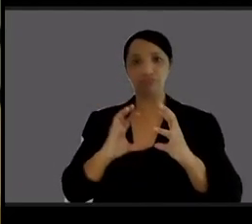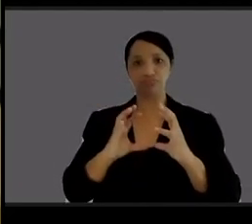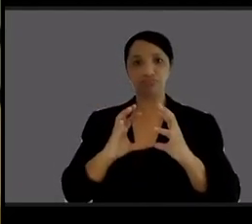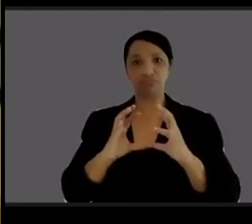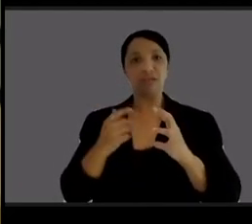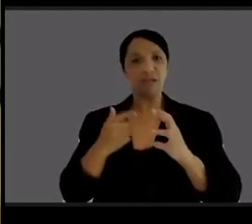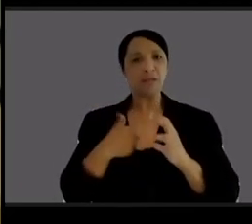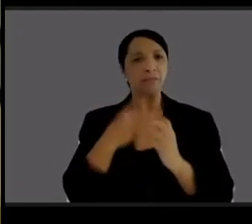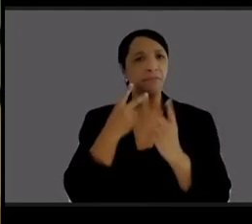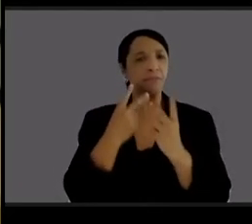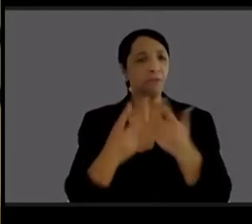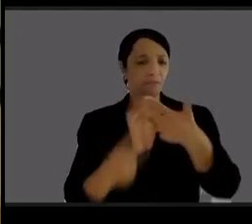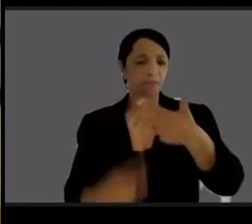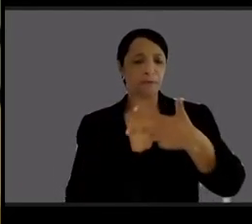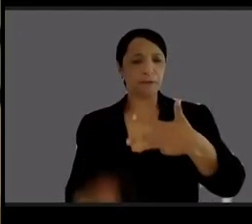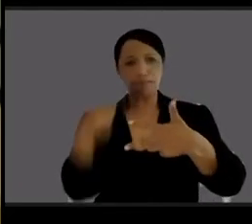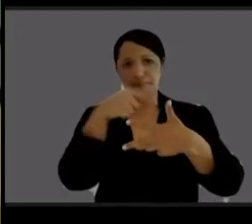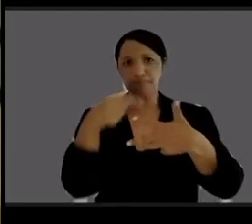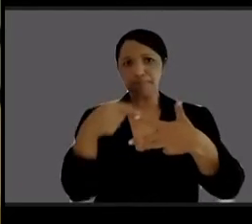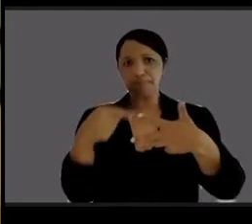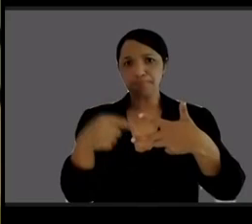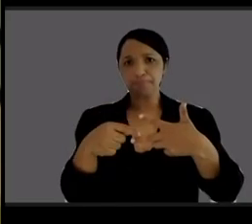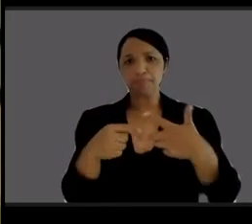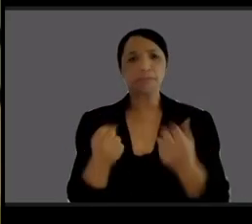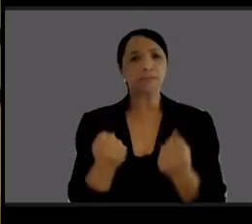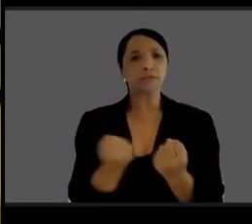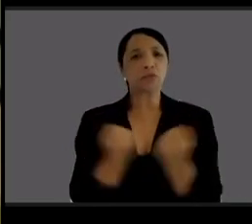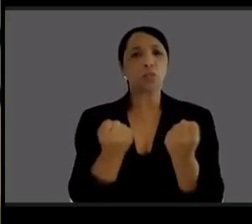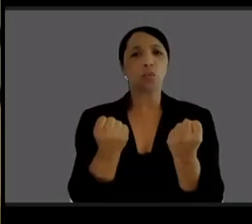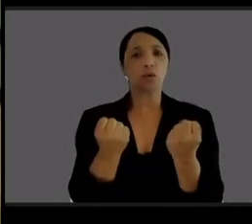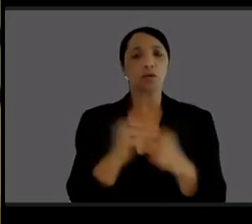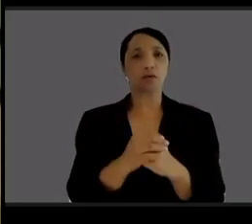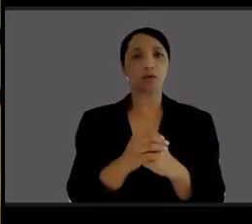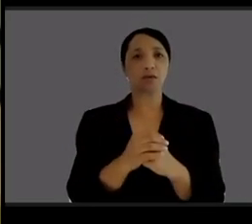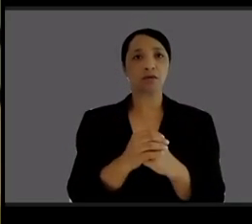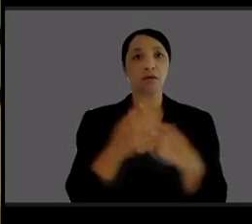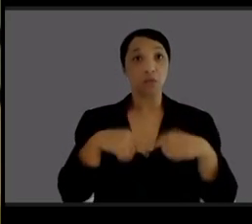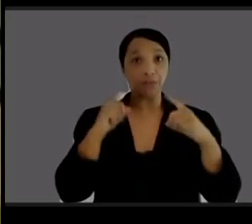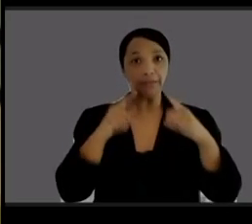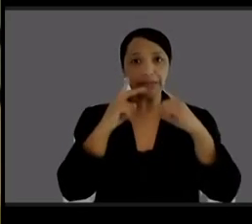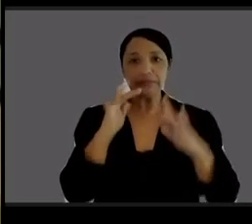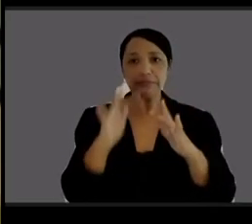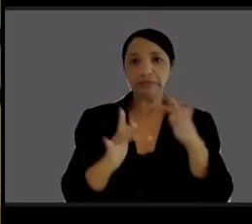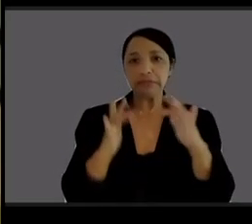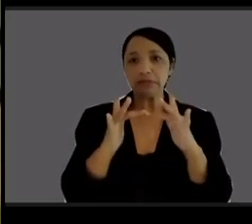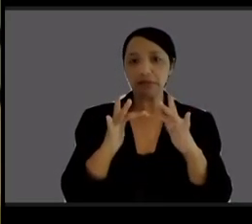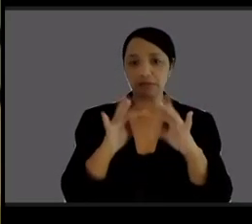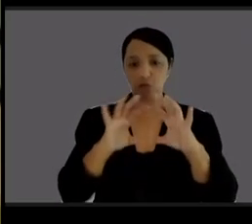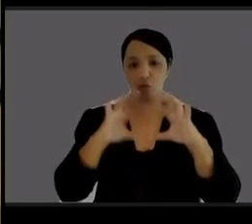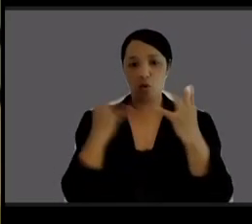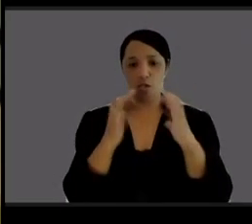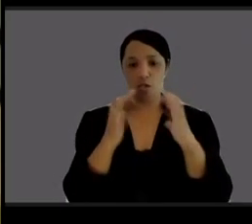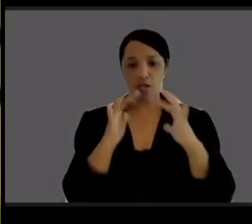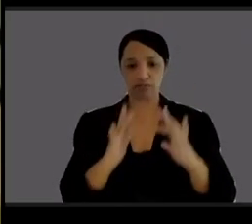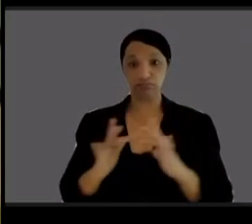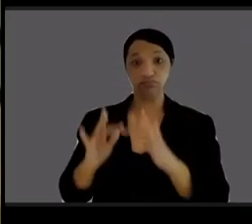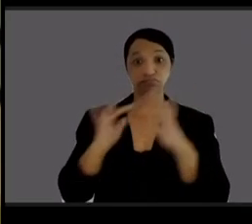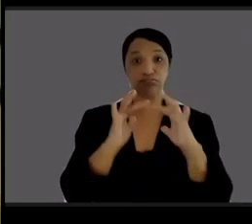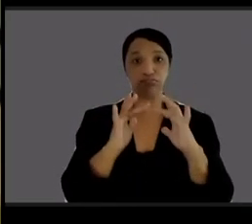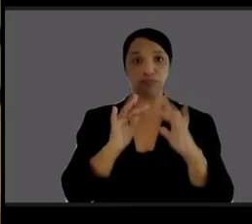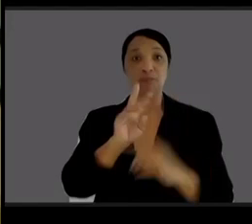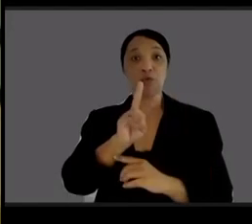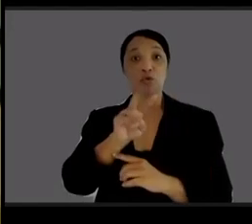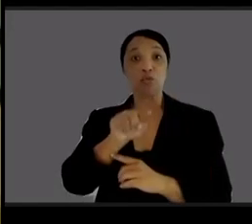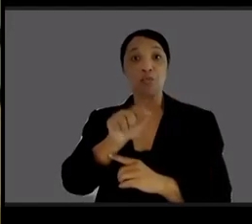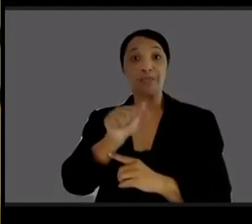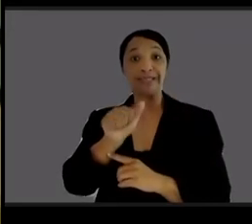meilleur. Je vois trois axes principaux. D'abord, nous devons travailler ensemble pour combler le fossé de la connectivité et amener